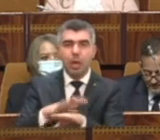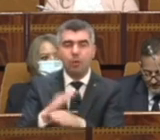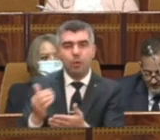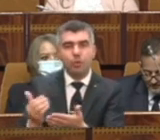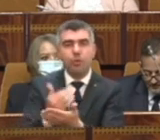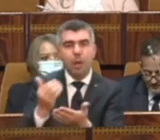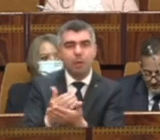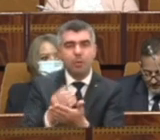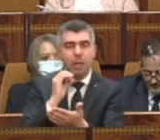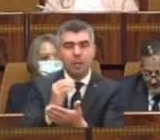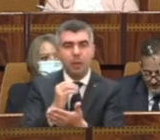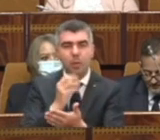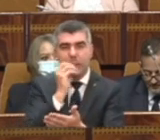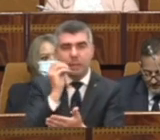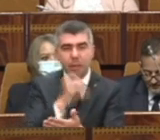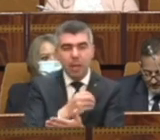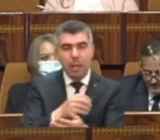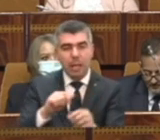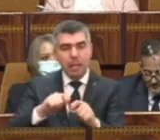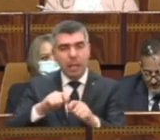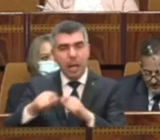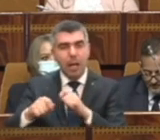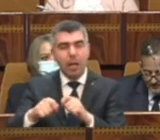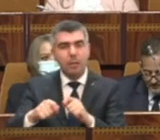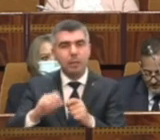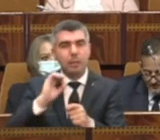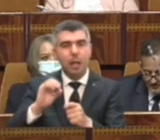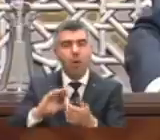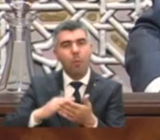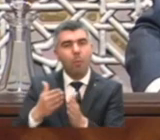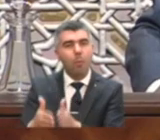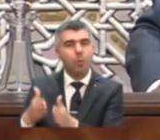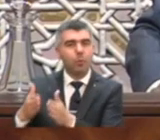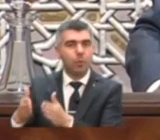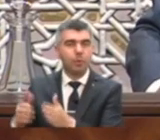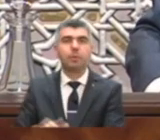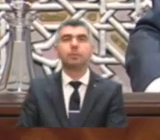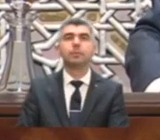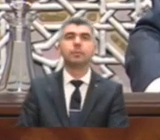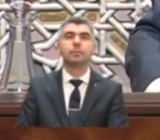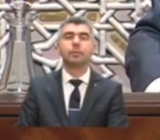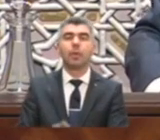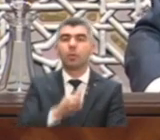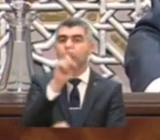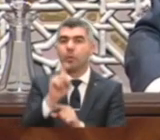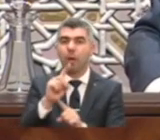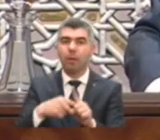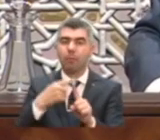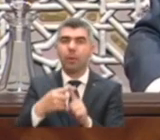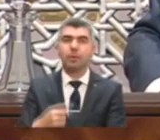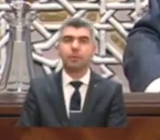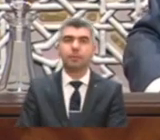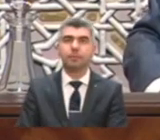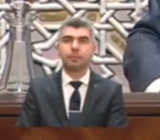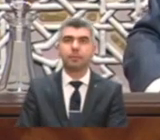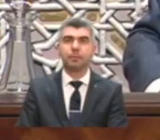وتثمينها وإعادة استعمالها أو تدبيرها وفرز. شكرا سيدنا المحترم. هل من تعقيب إضافي؟